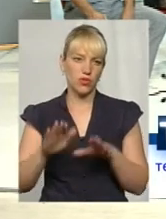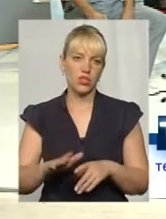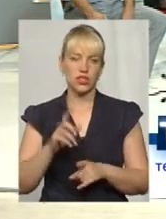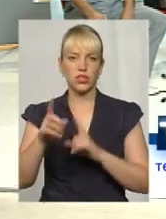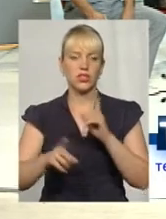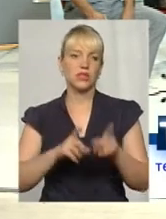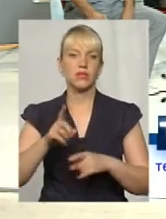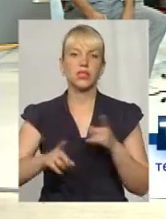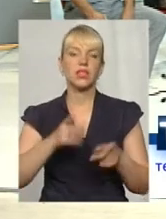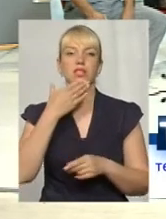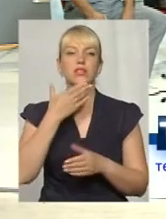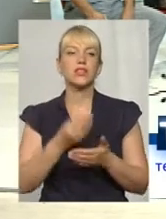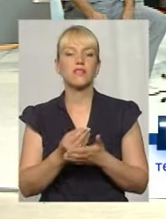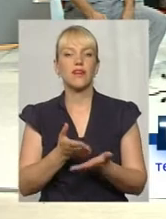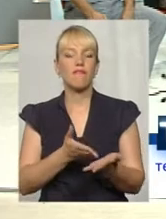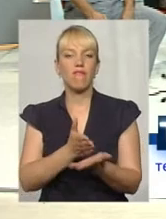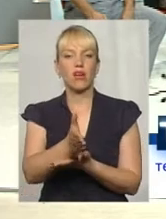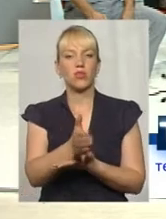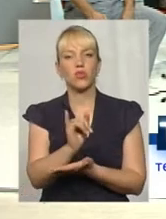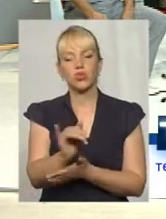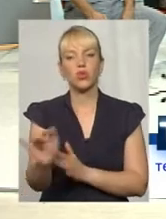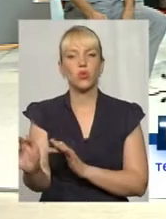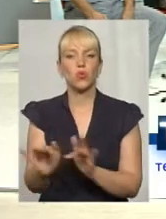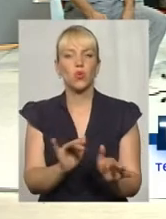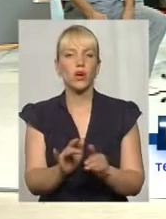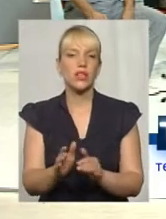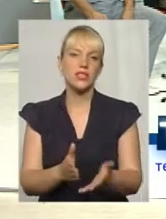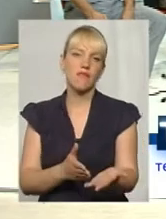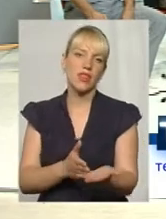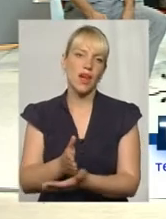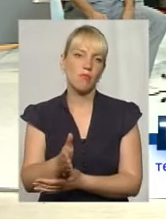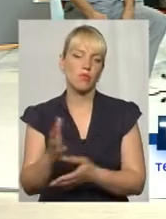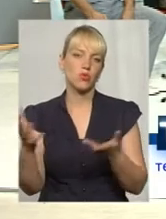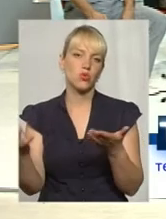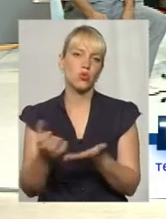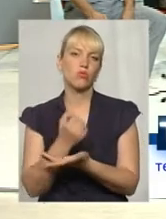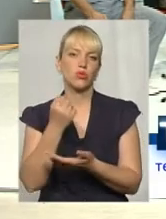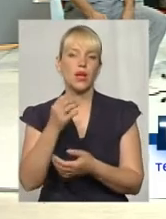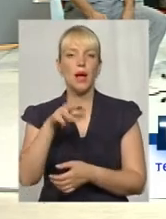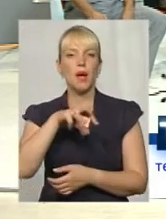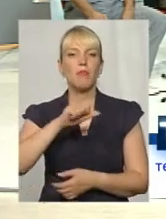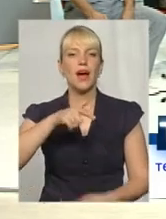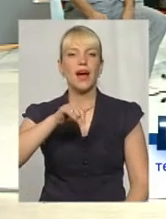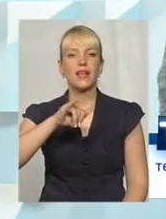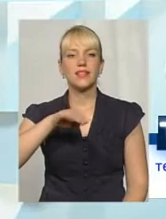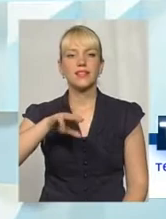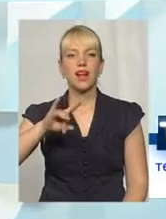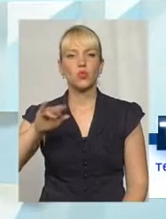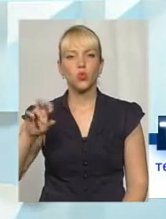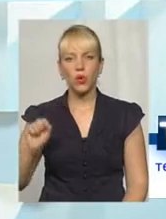свій вектор і рухатися в напрямку здобуття магістратури, там,